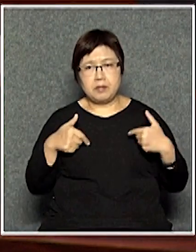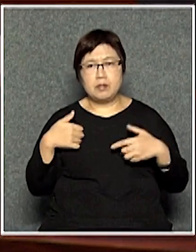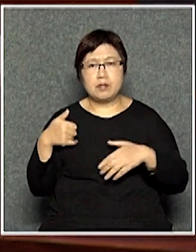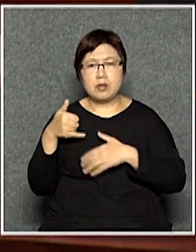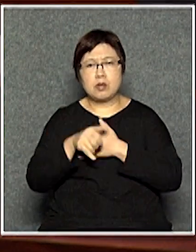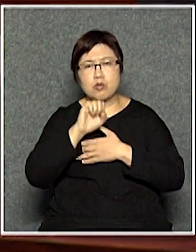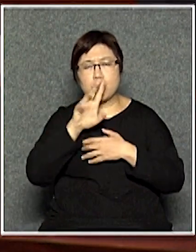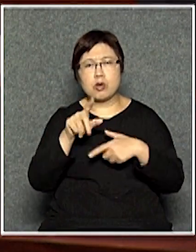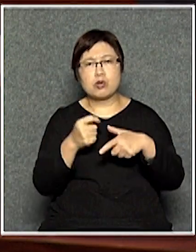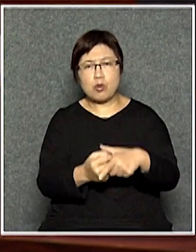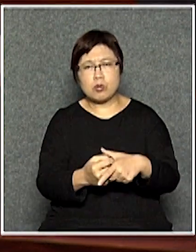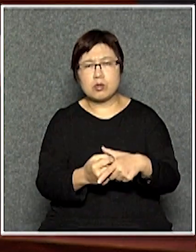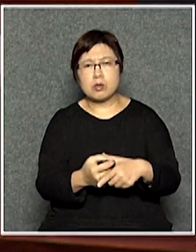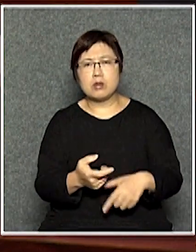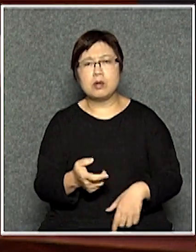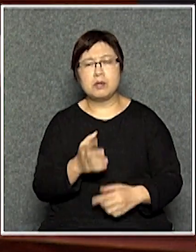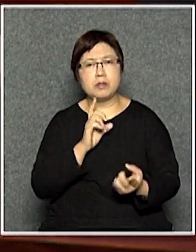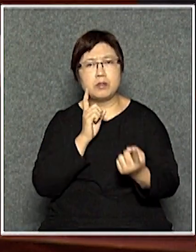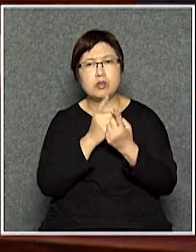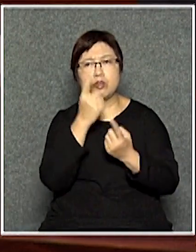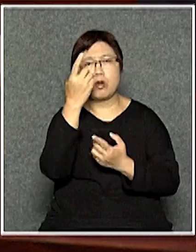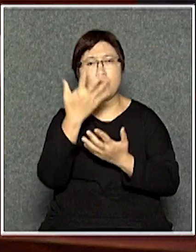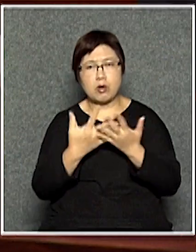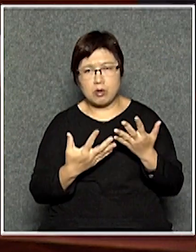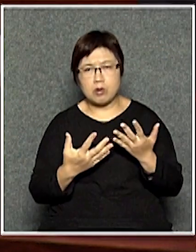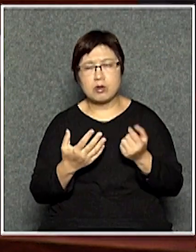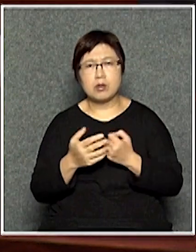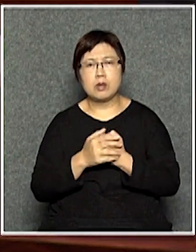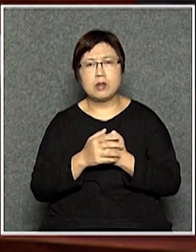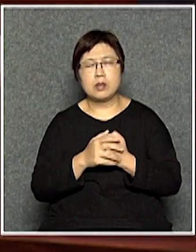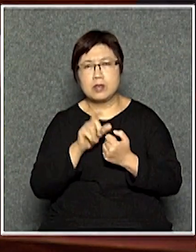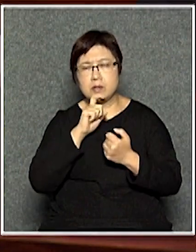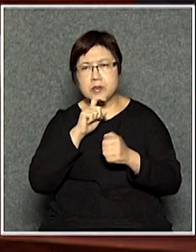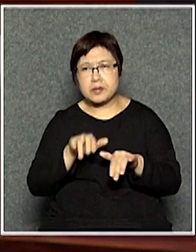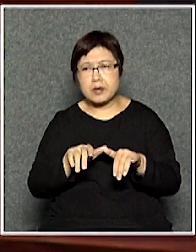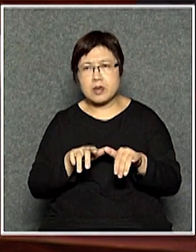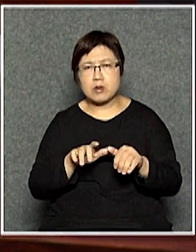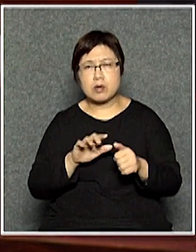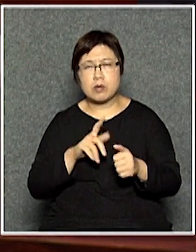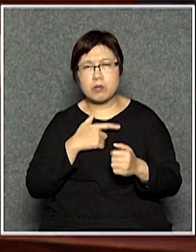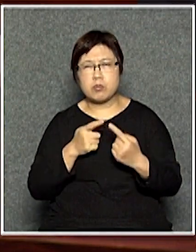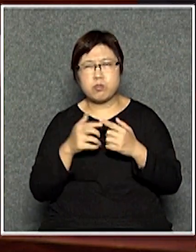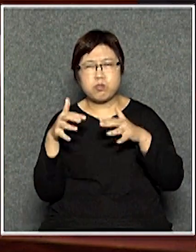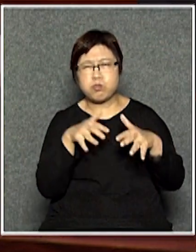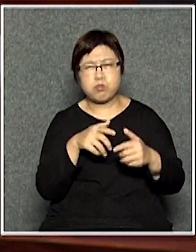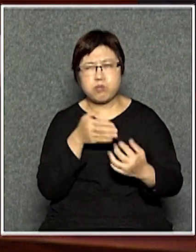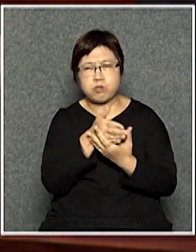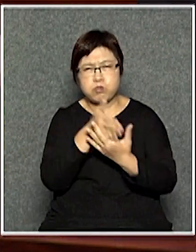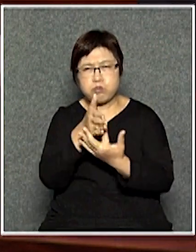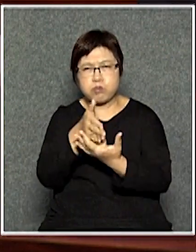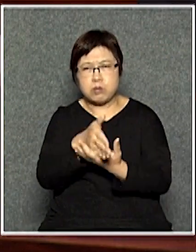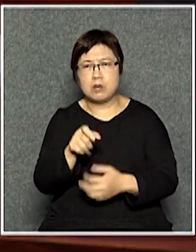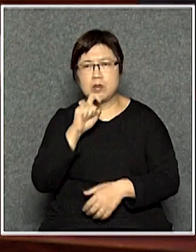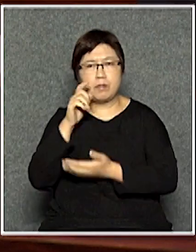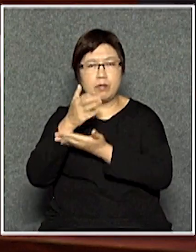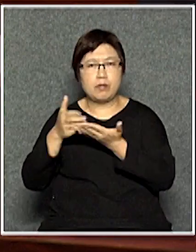句公道説話咧，唔單止面對網上的文字打手的圍攻，還有呢是有部分的傳媒